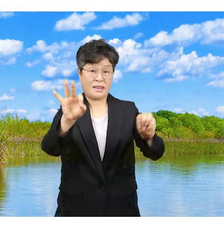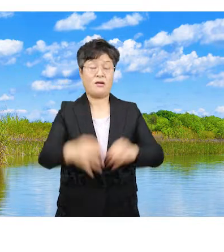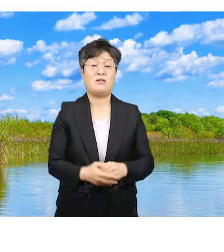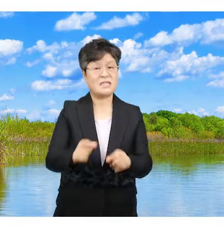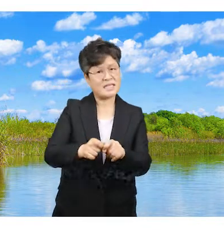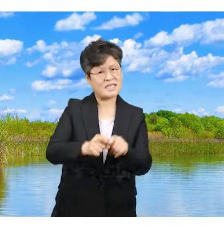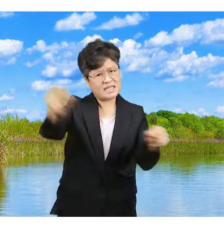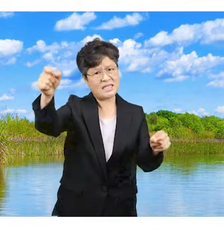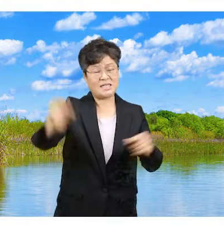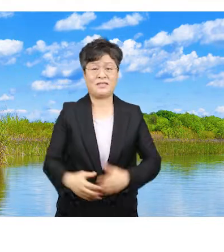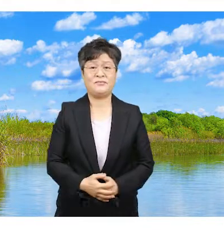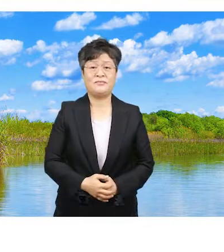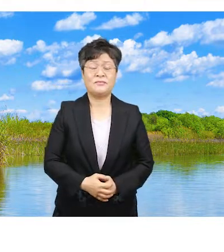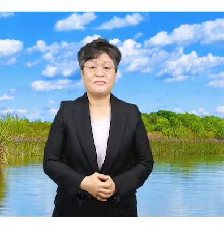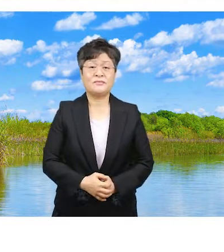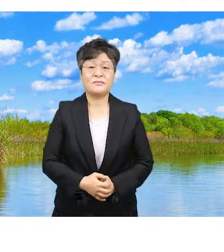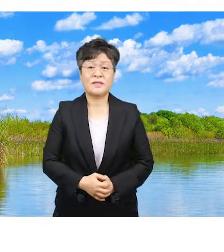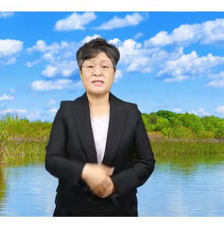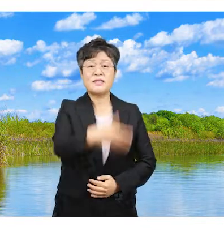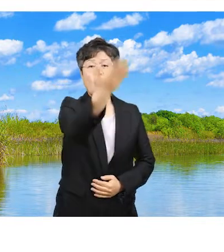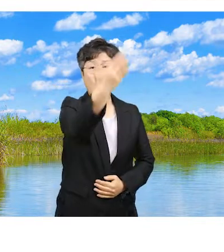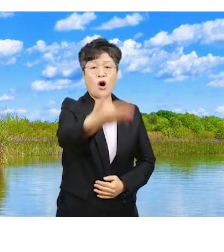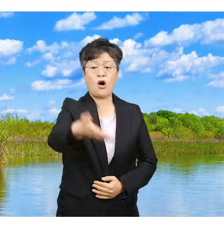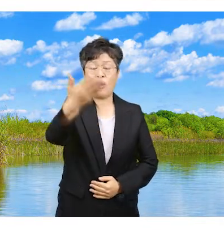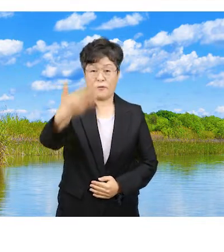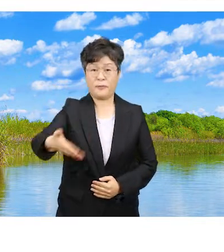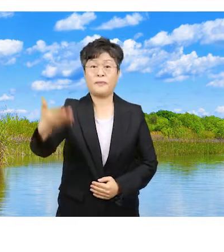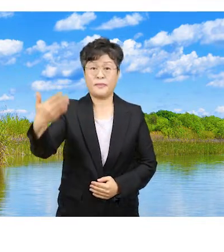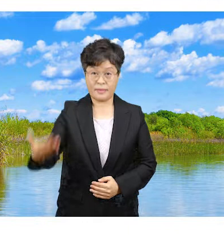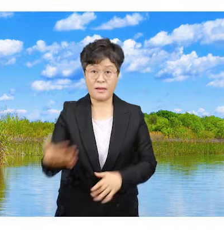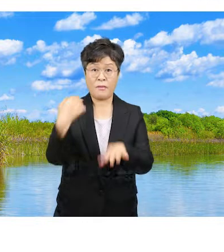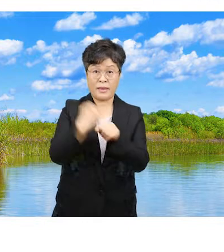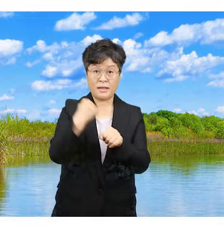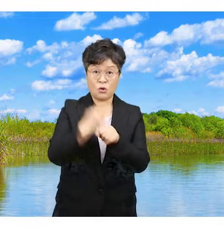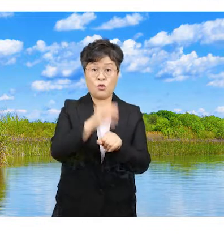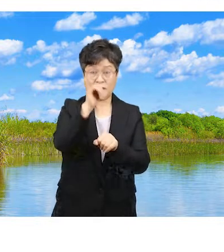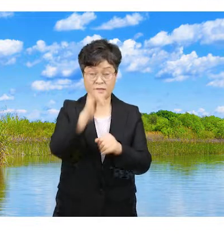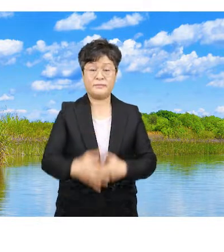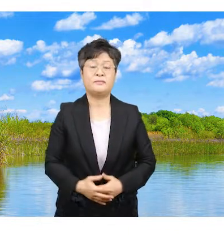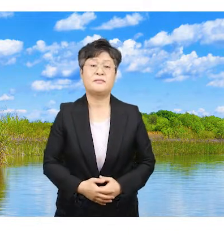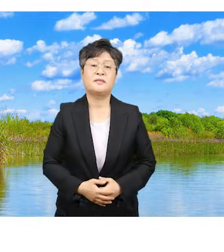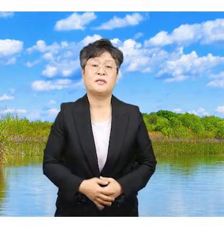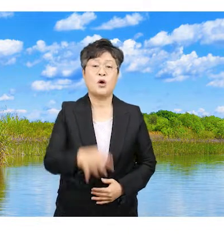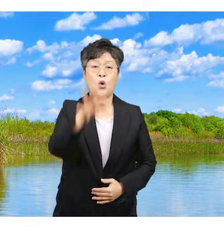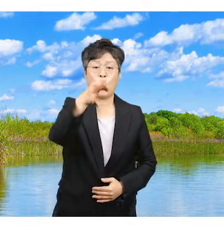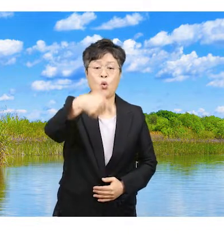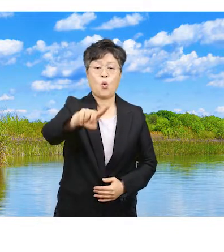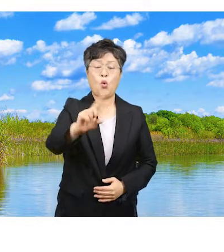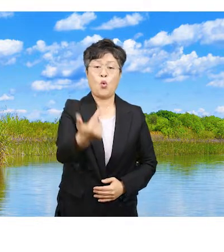이 긴 거리가 이렇게 천으로 흘러서 내려가고 있답니다. 원천천은